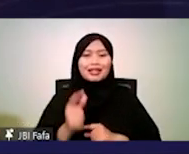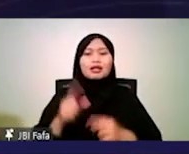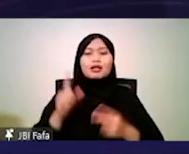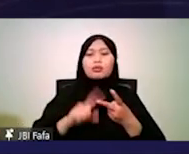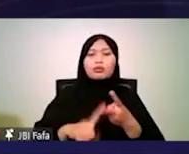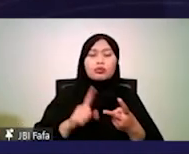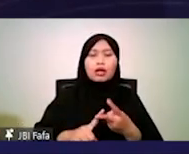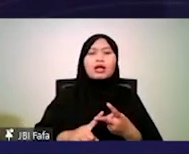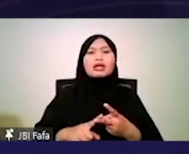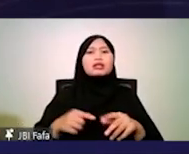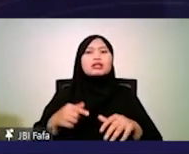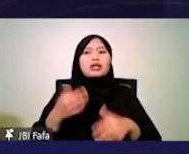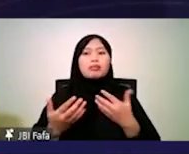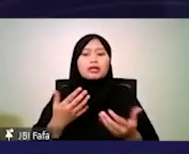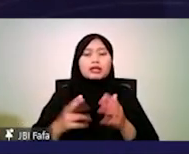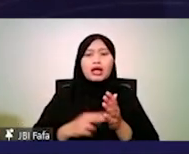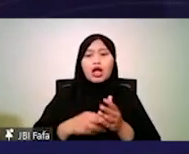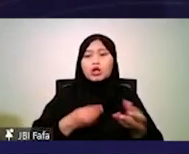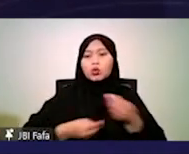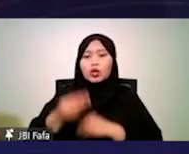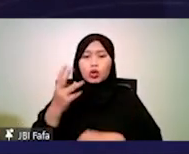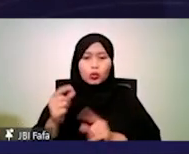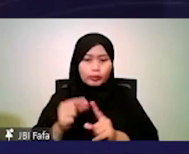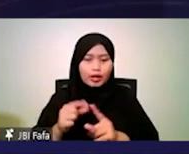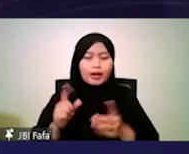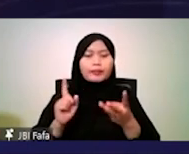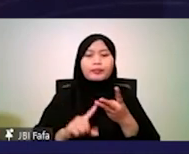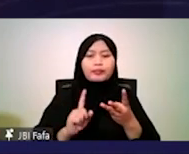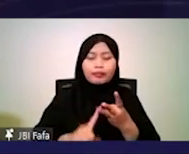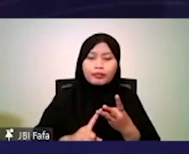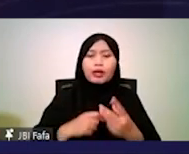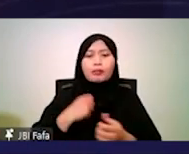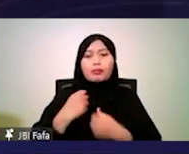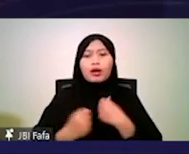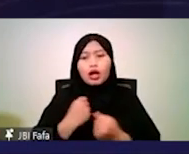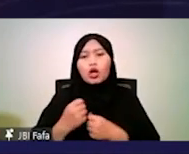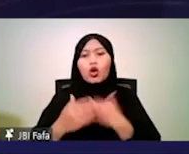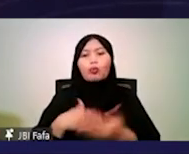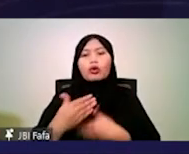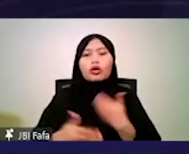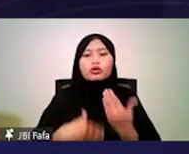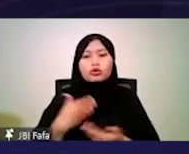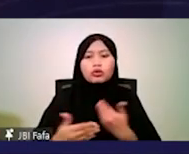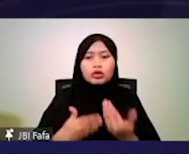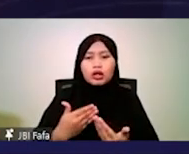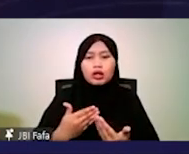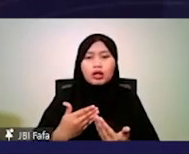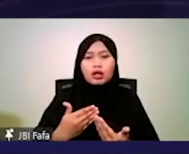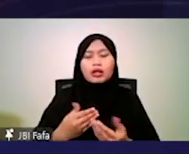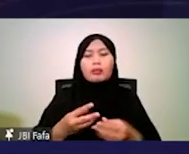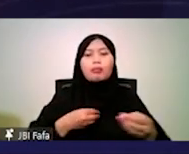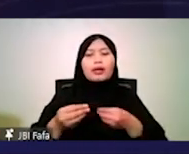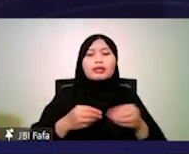juga stabilisasi nilai tukar Rupiah dan juga kita melakukan Operation Twist di pasar SBN